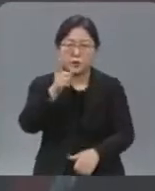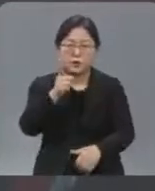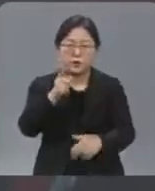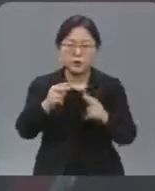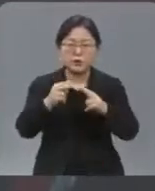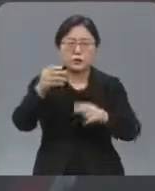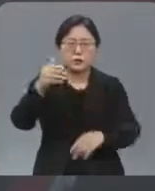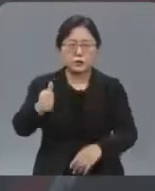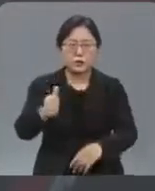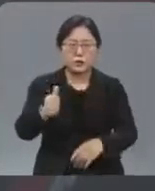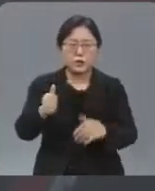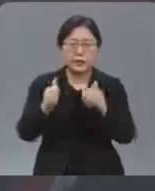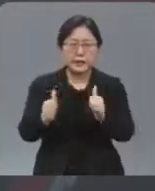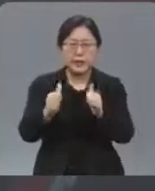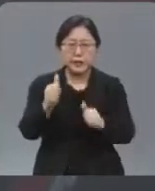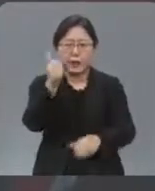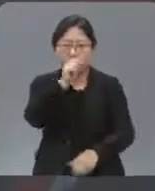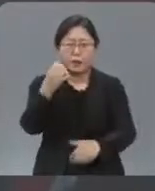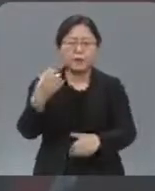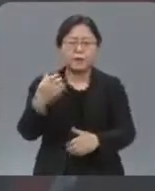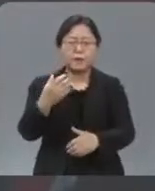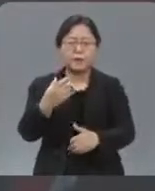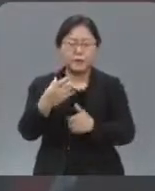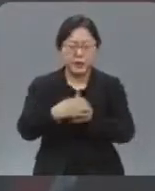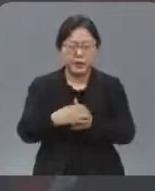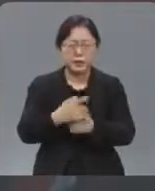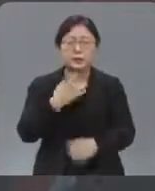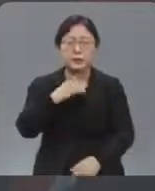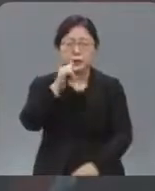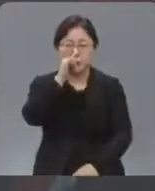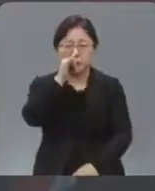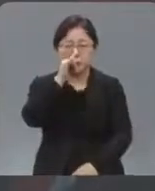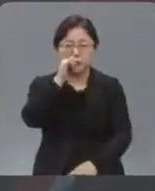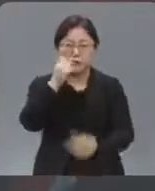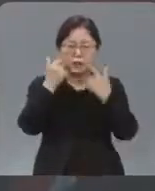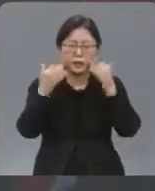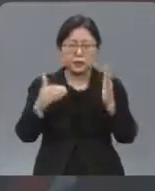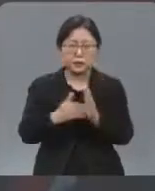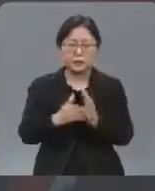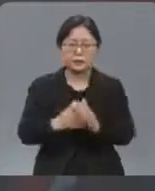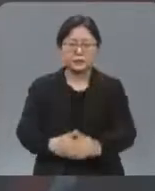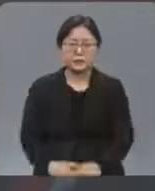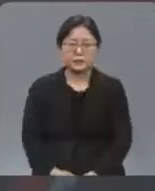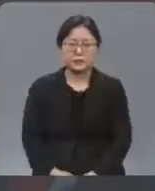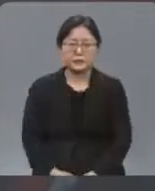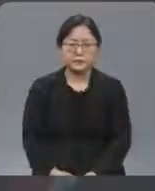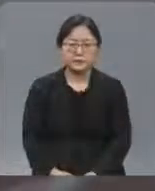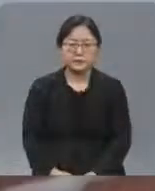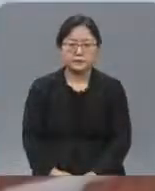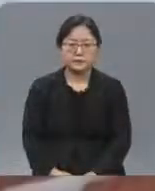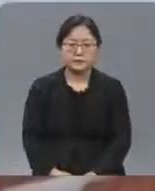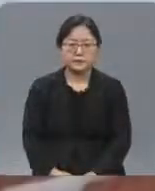시설 원장의 재판 변호를 맡았던 것으로 확인됐습니다 김애림 기자 가 주제 있습니다